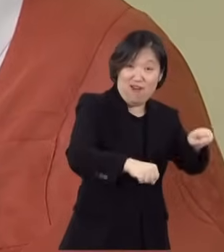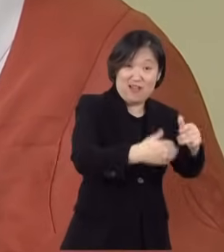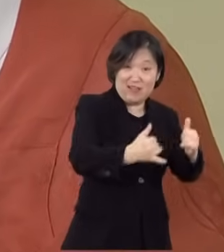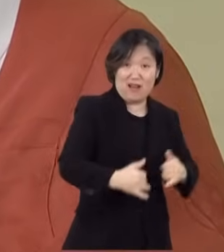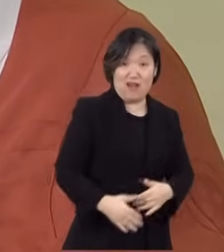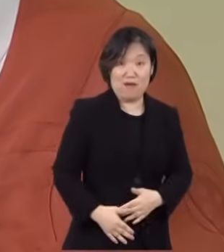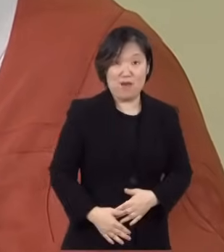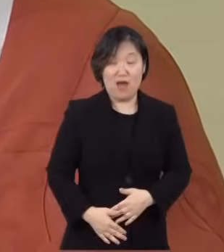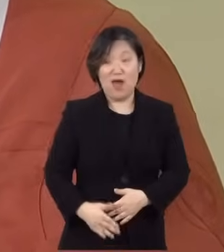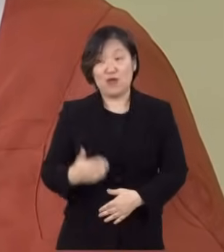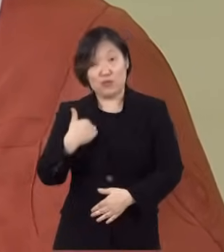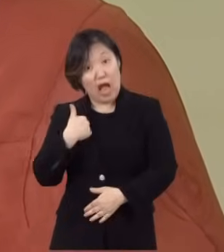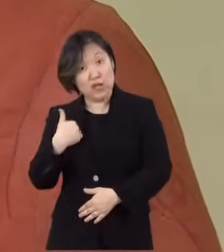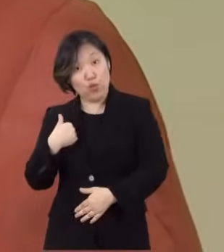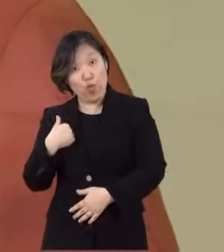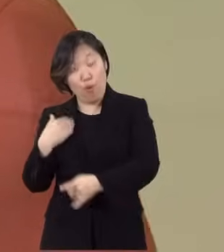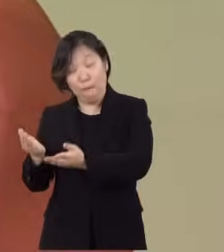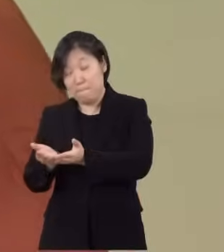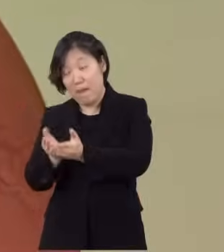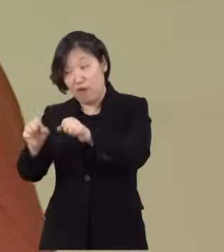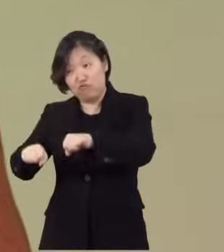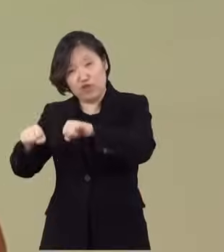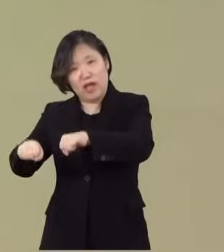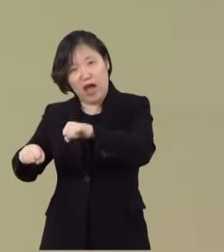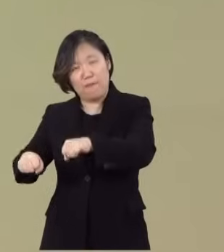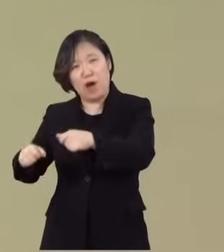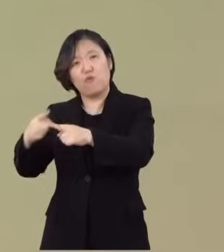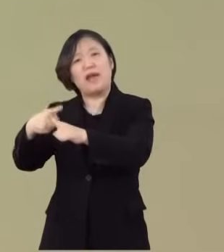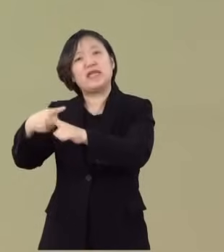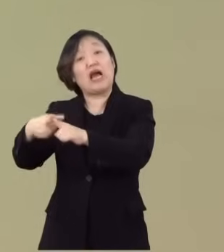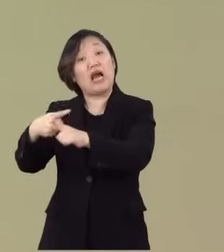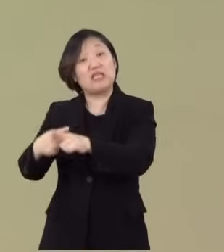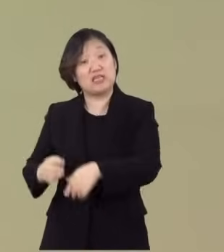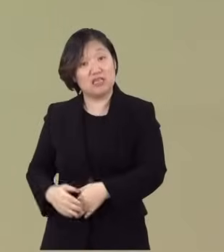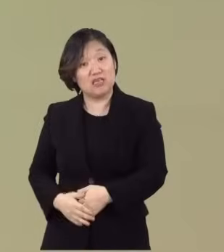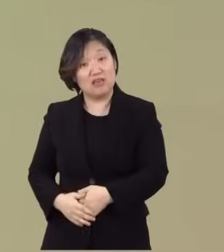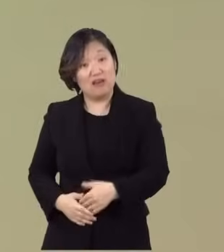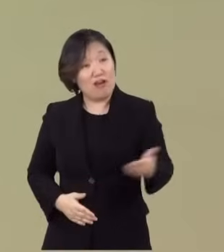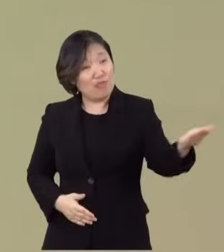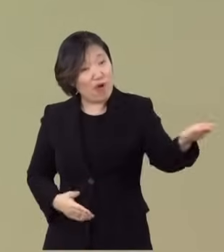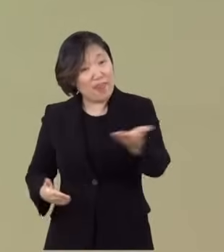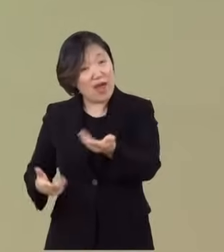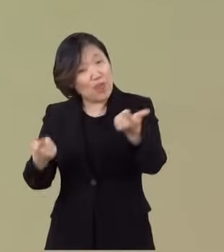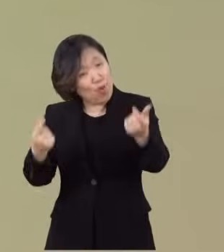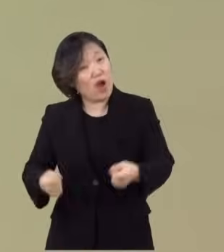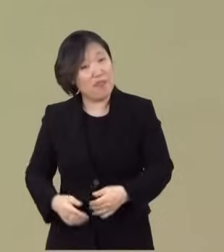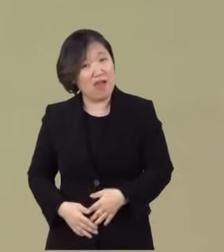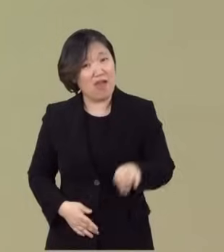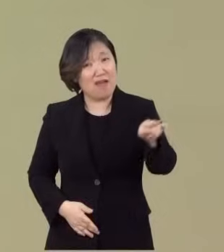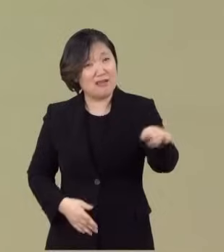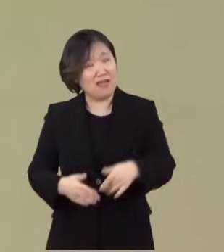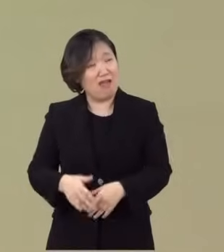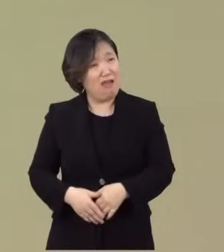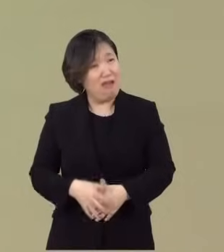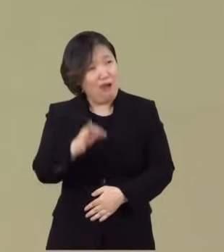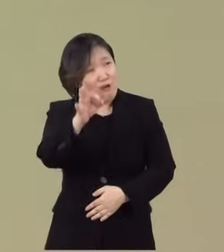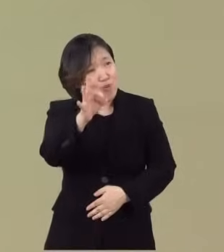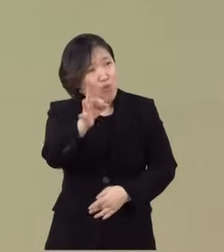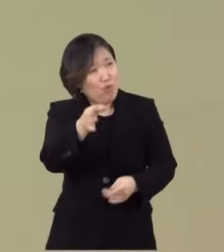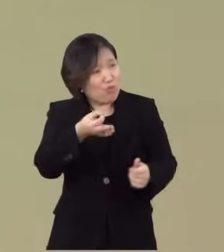나도 뱃사공 있데 같은 뱃사공 그리 받아야겠어 돈을